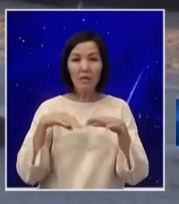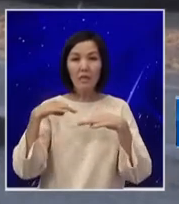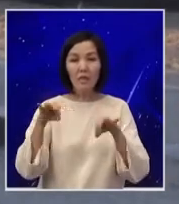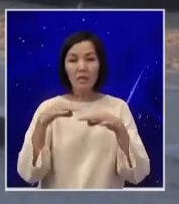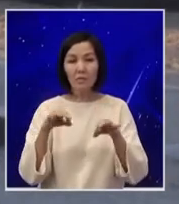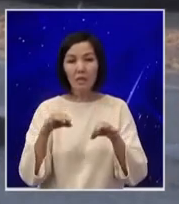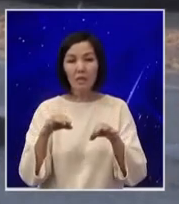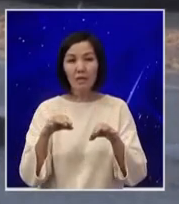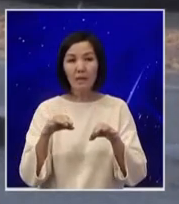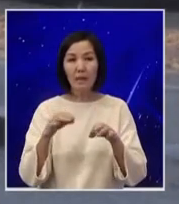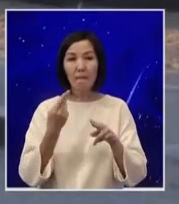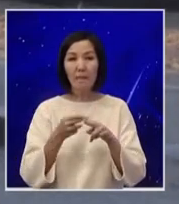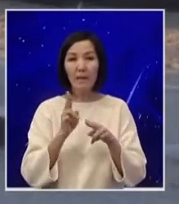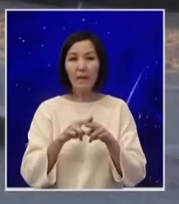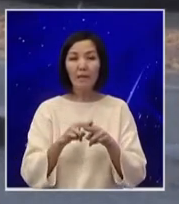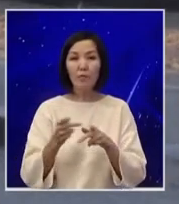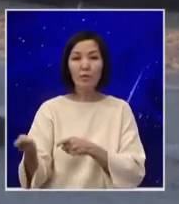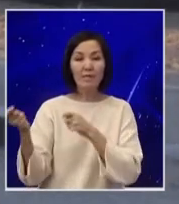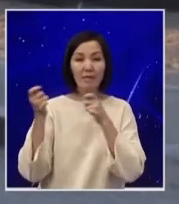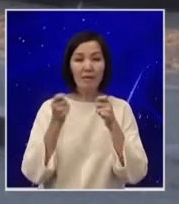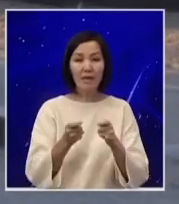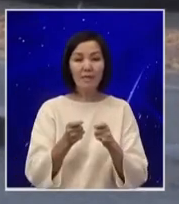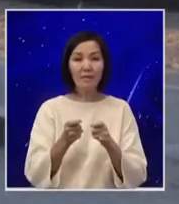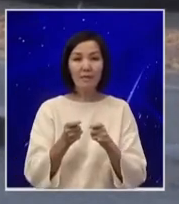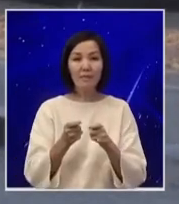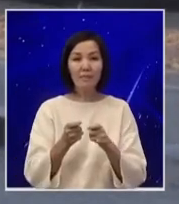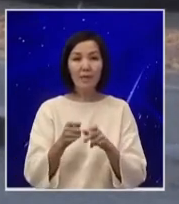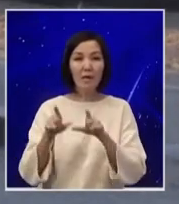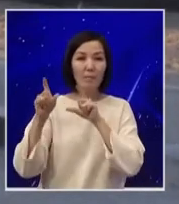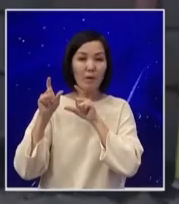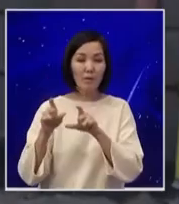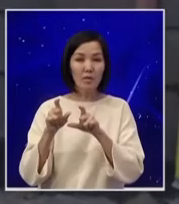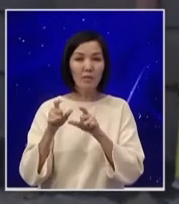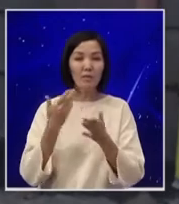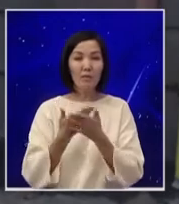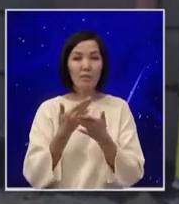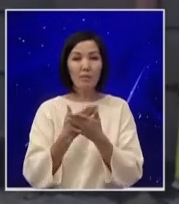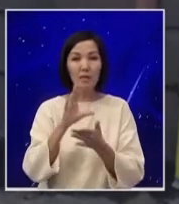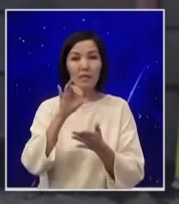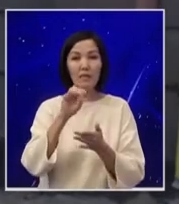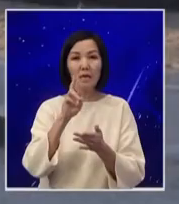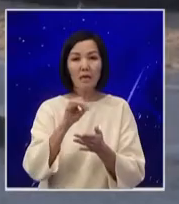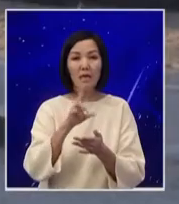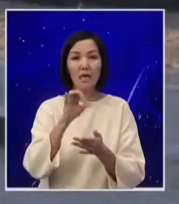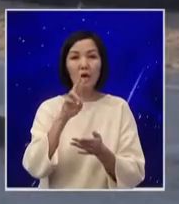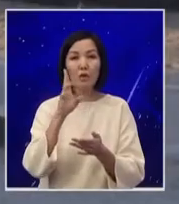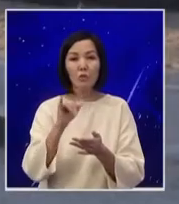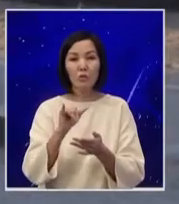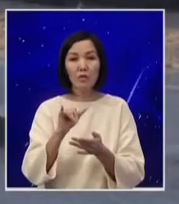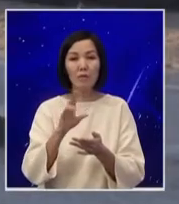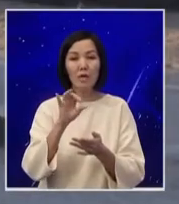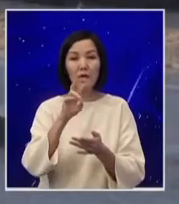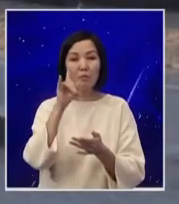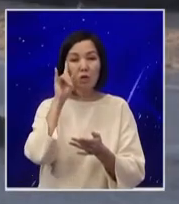и google доставляется грузовыми машинами у нас например с арканс к макс узком района им бишь